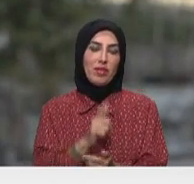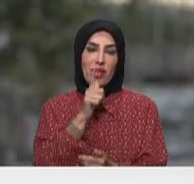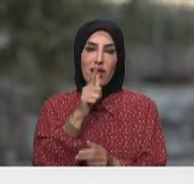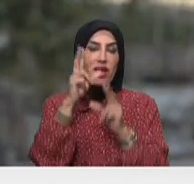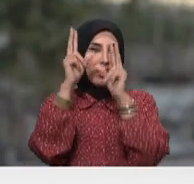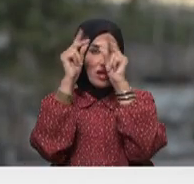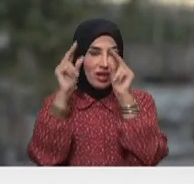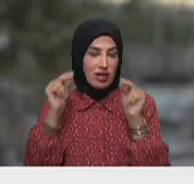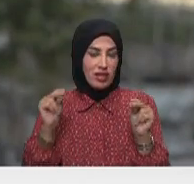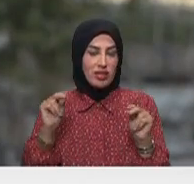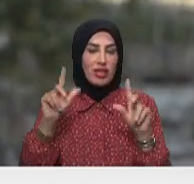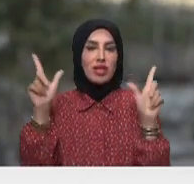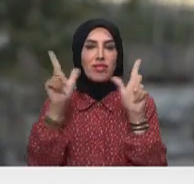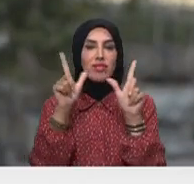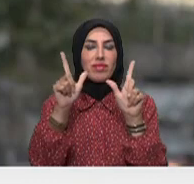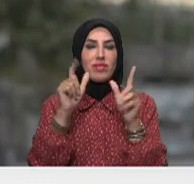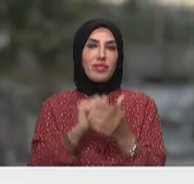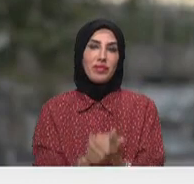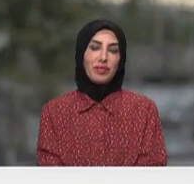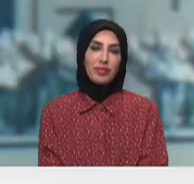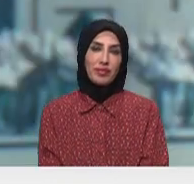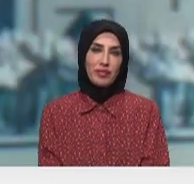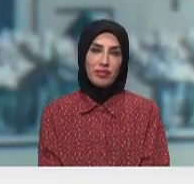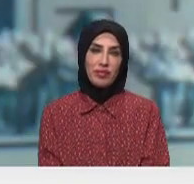قناة الأخبار، بيروت.